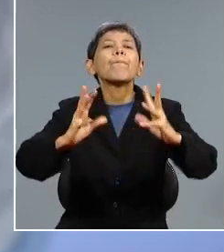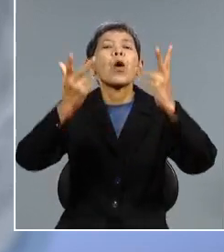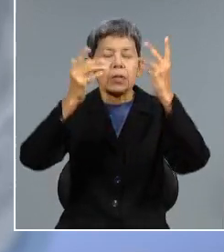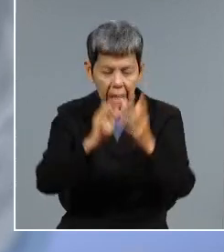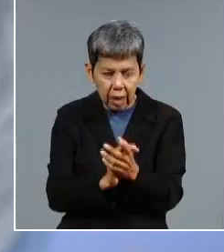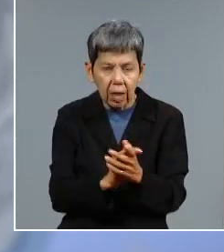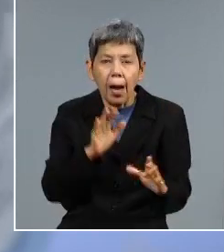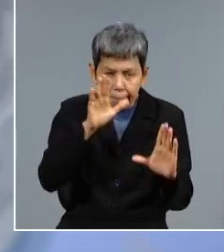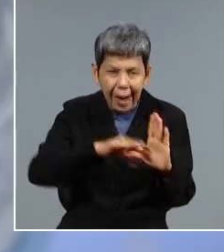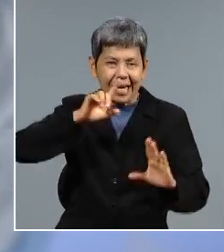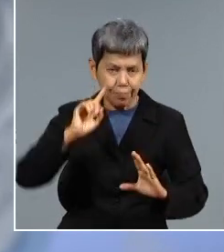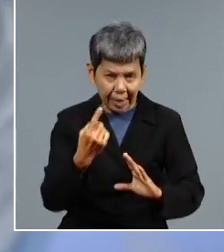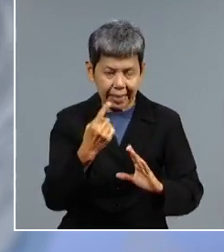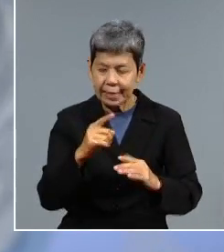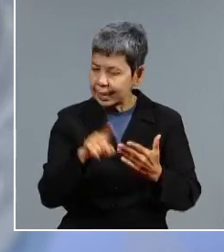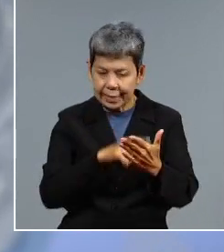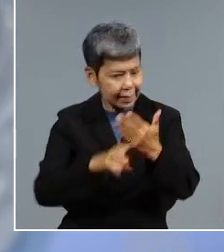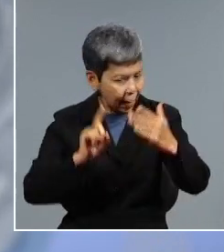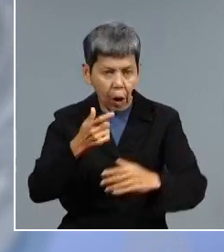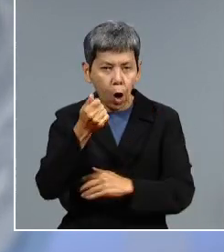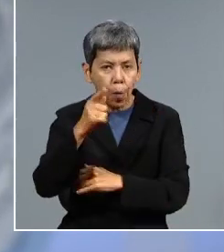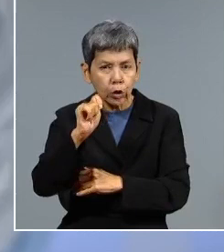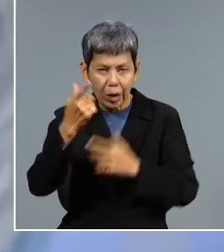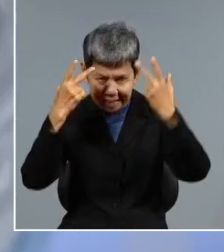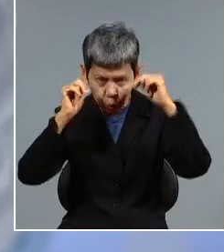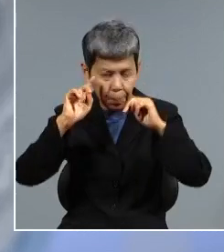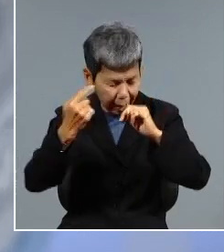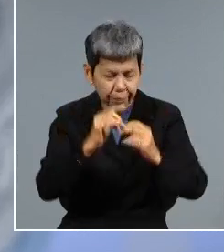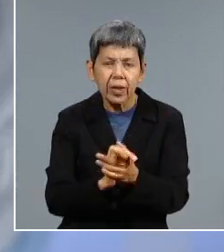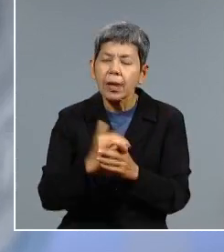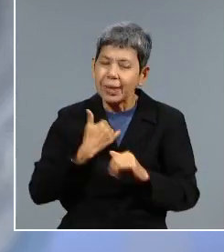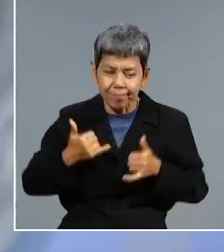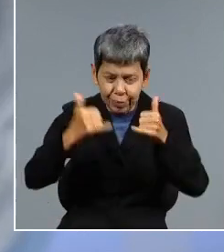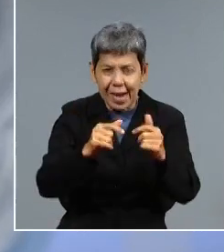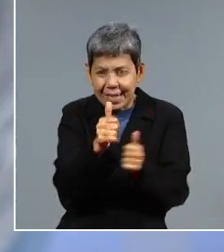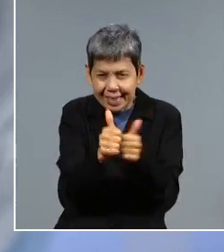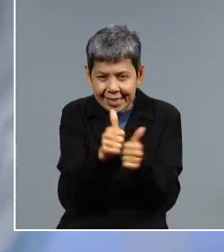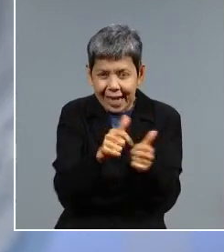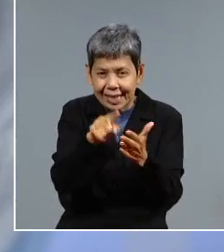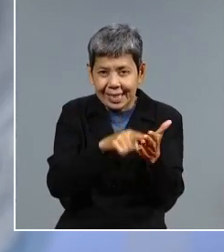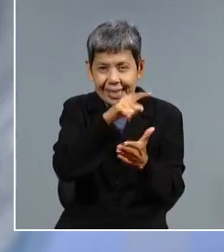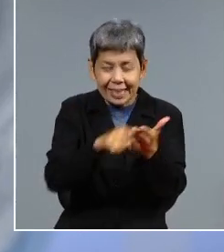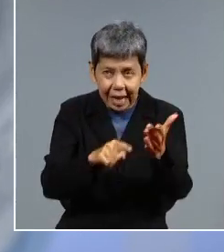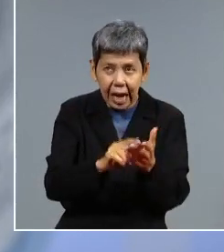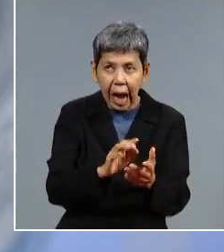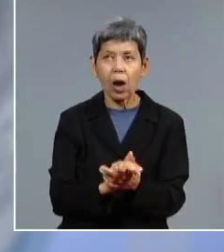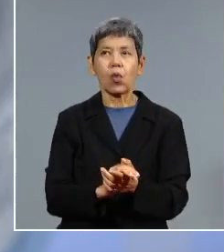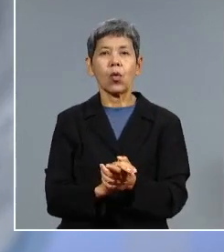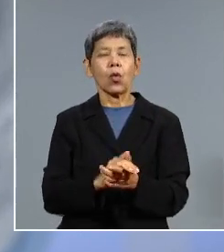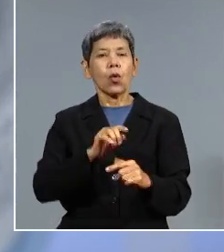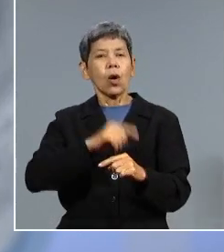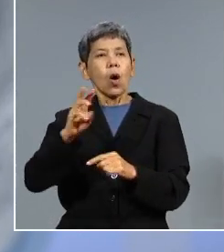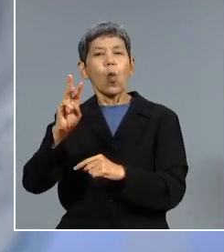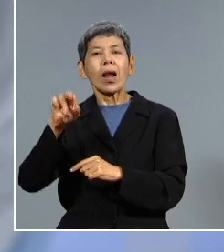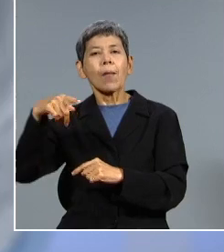ก็ต้องลงสมัครใหม่คือการเลือกตั้งมันก็เลือกตั้งใหม่นะฮะก็ลงไปเลือกตั้งปรากฏว่ากลายเป็นว่า